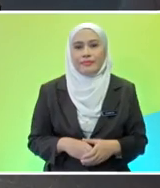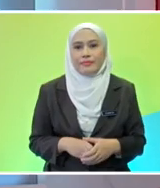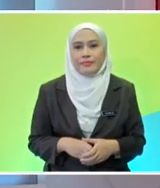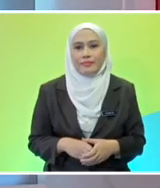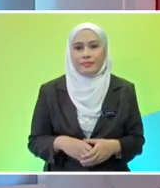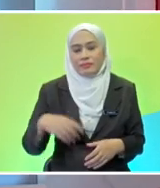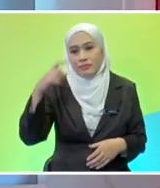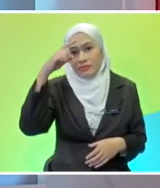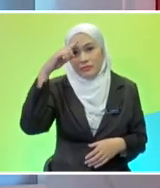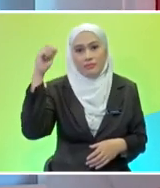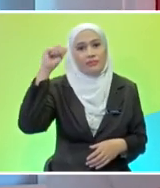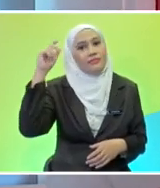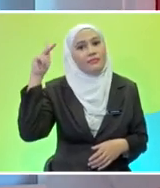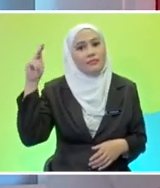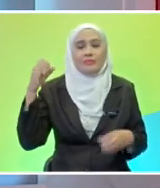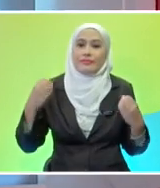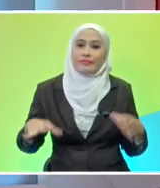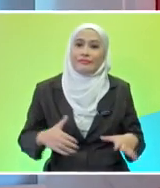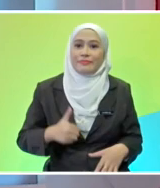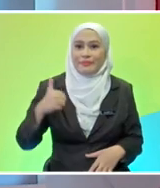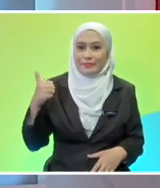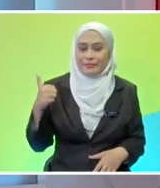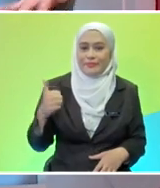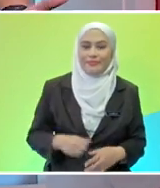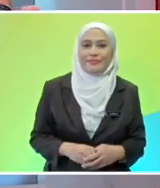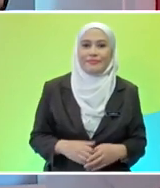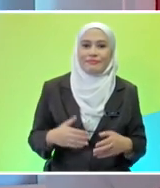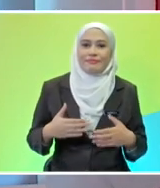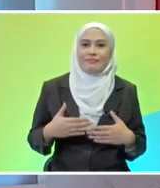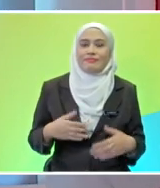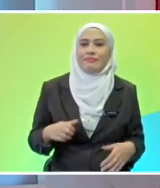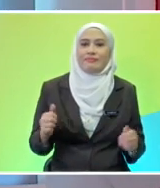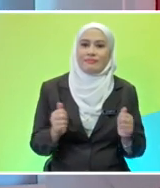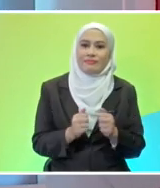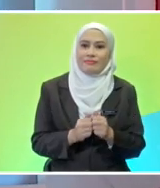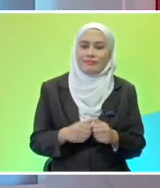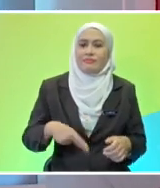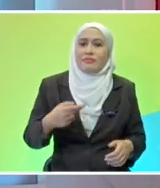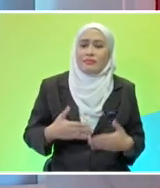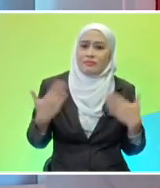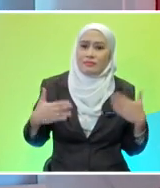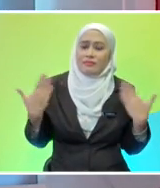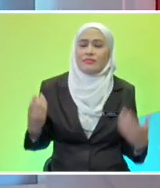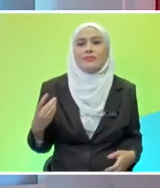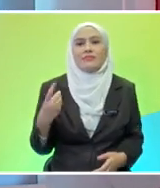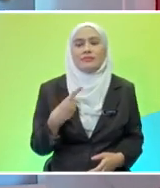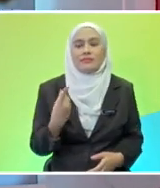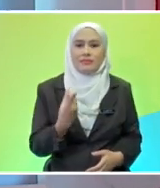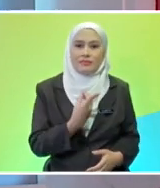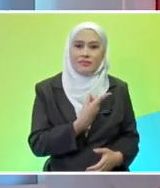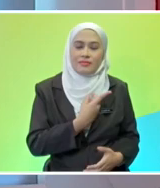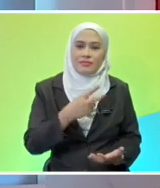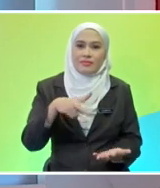menang permainan, jadi dengan rasa gembiranya, kita akan menari. Kita akan melakukan